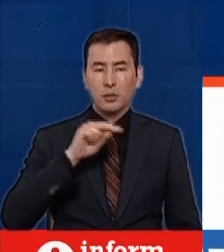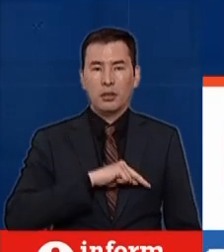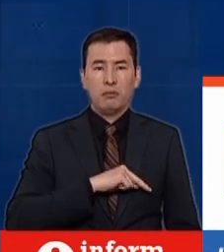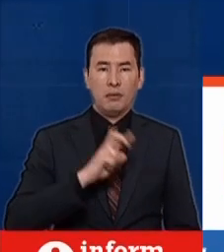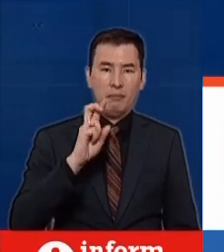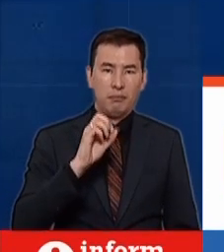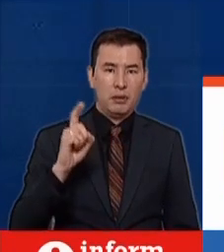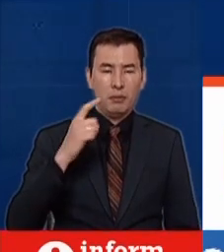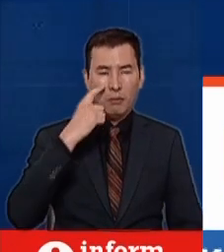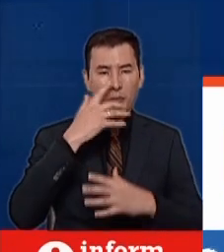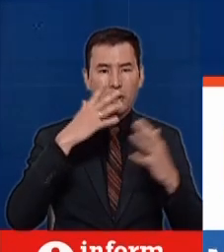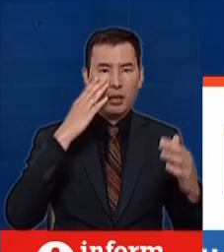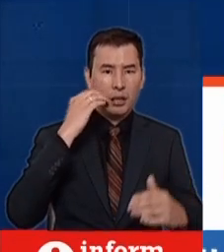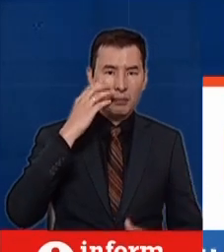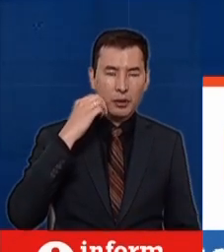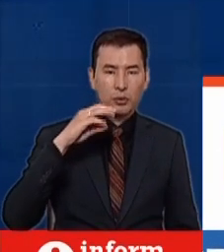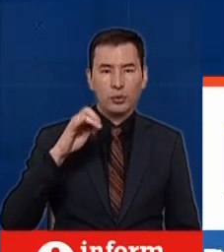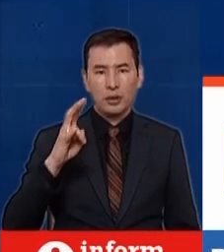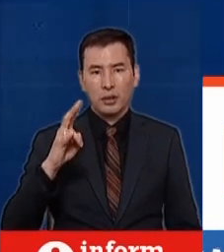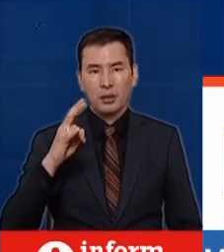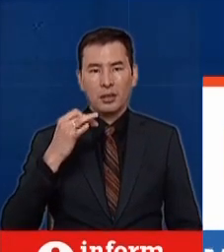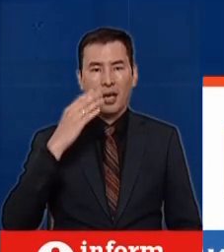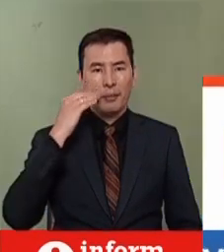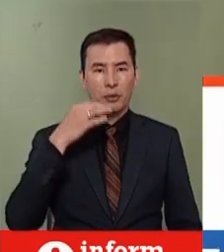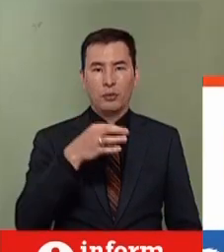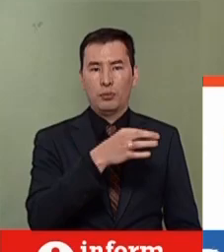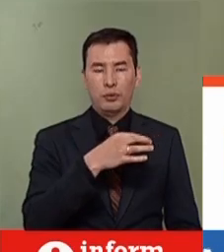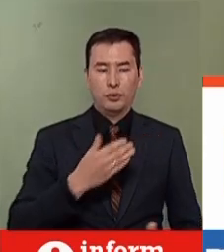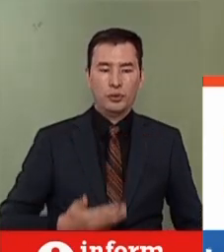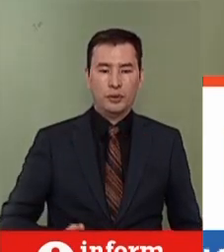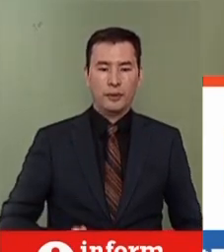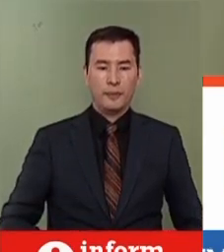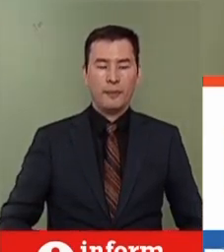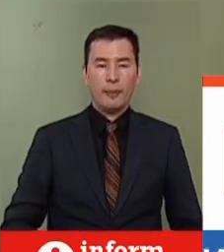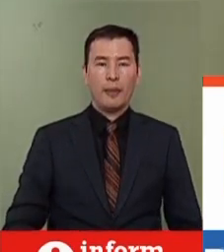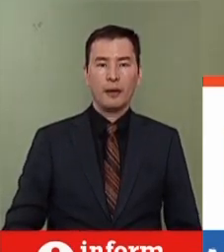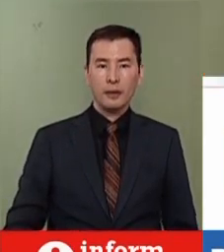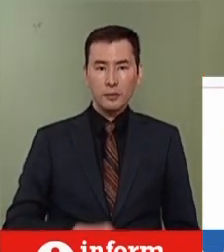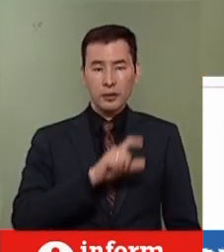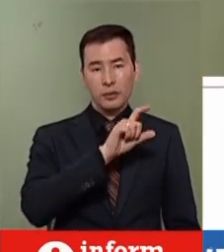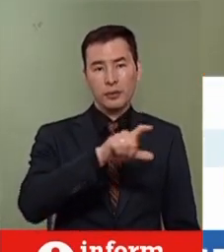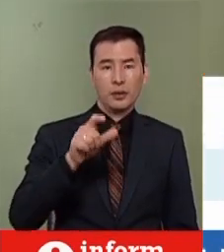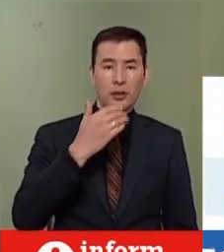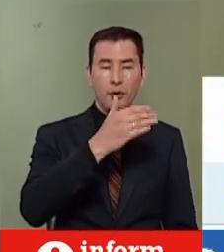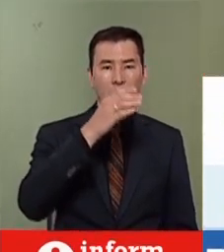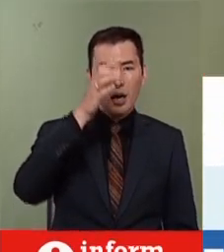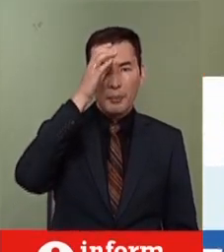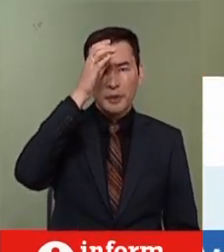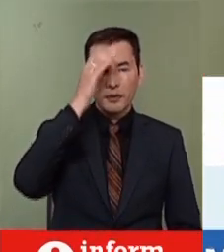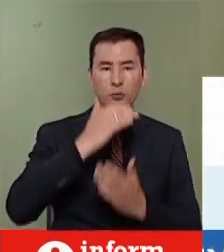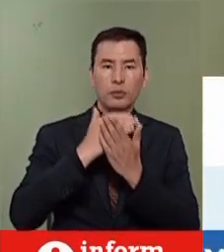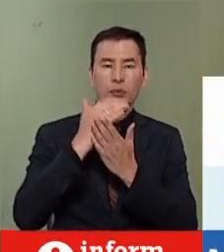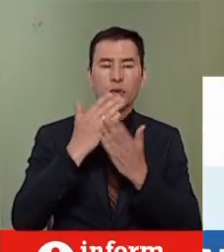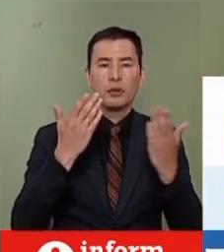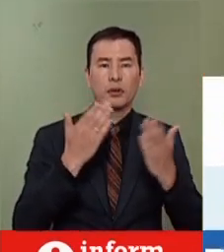жители Алматы, Туркестанской и Алматинской областей. Уровень образования в целом, который зачастую не